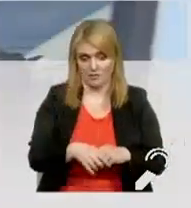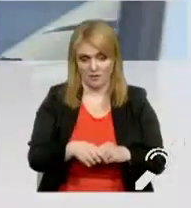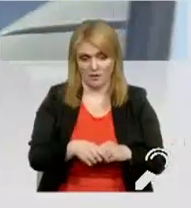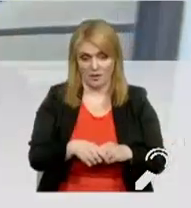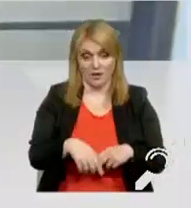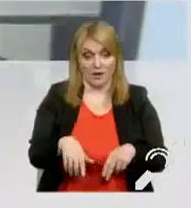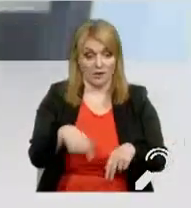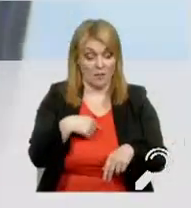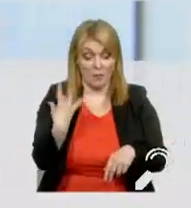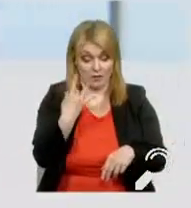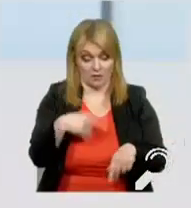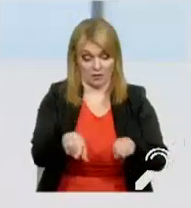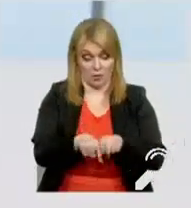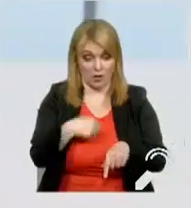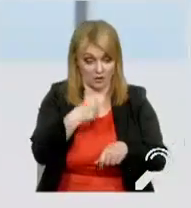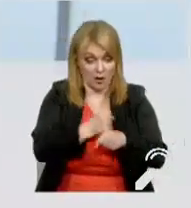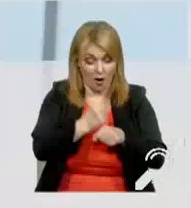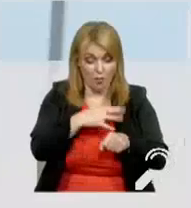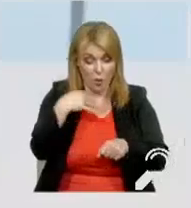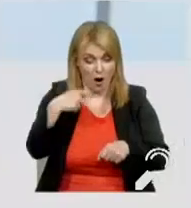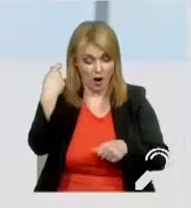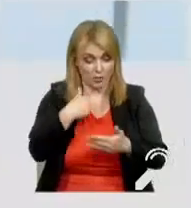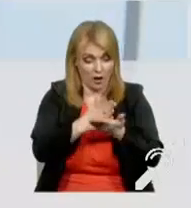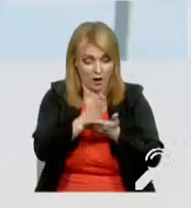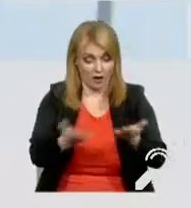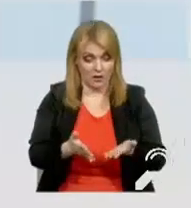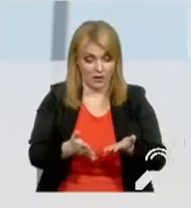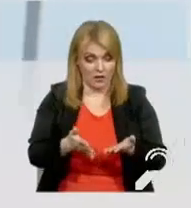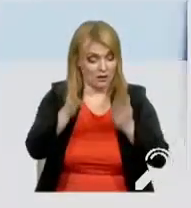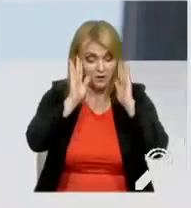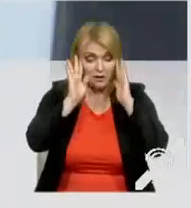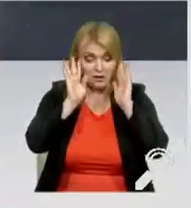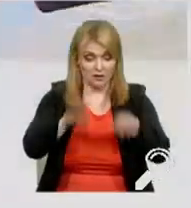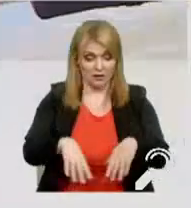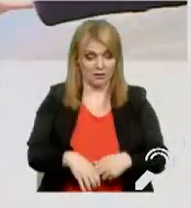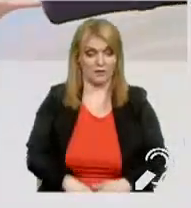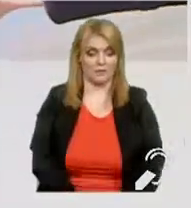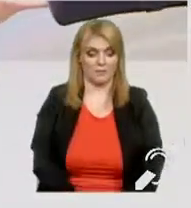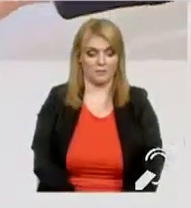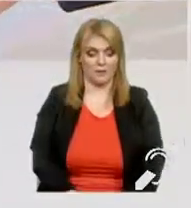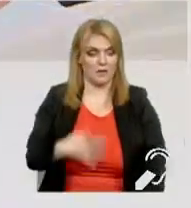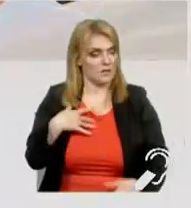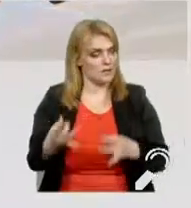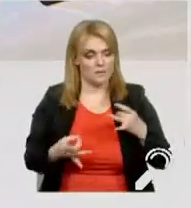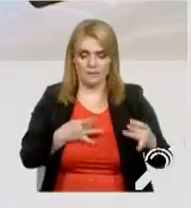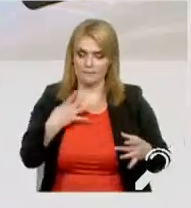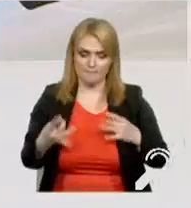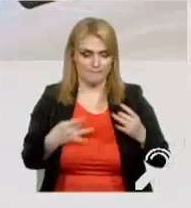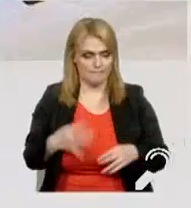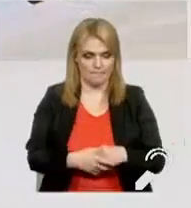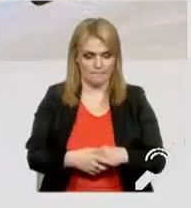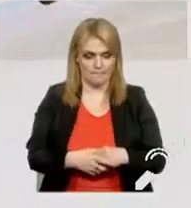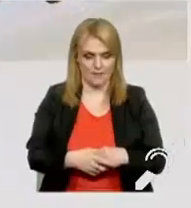De când lucrez încă așa ceva nu fac. Am uia trăsit pe la Trușeni, din colo, Rocădam. E foarte nervant, fiindcă nu